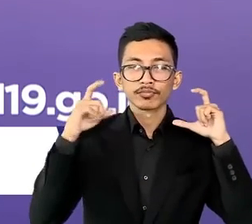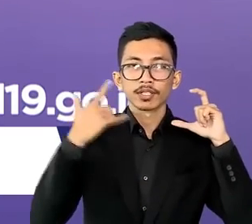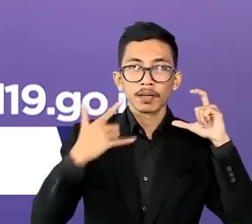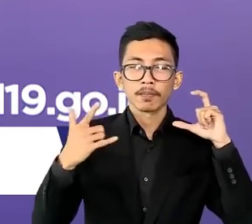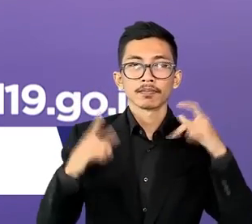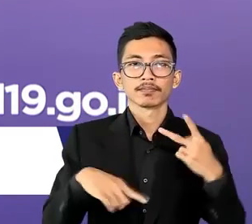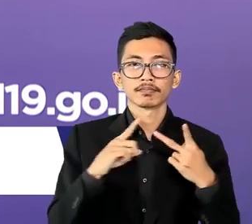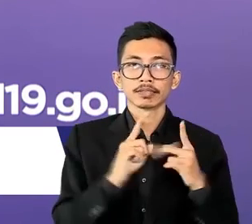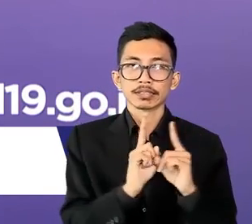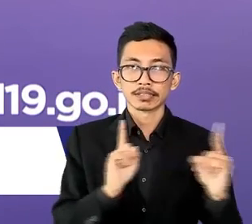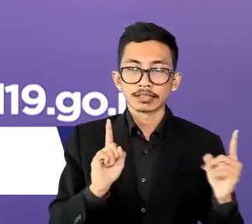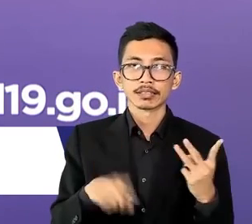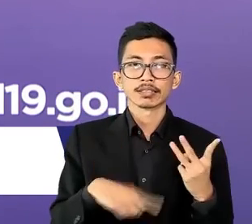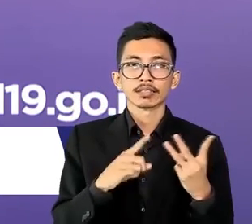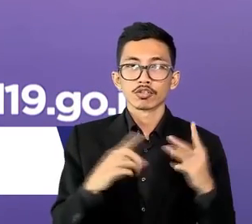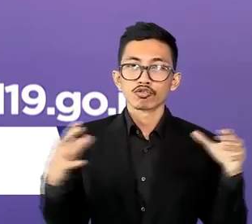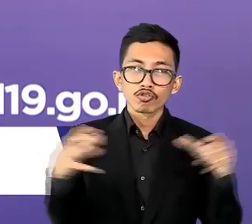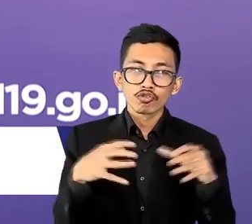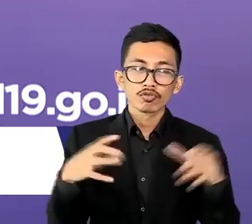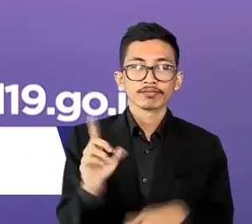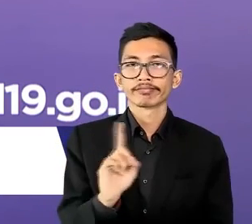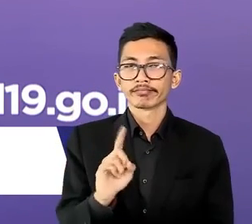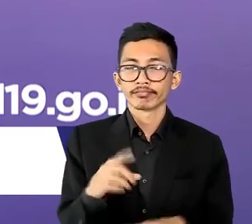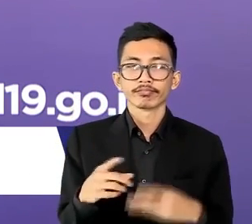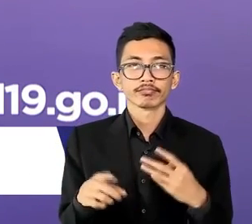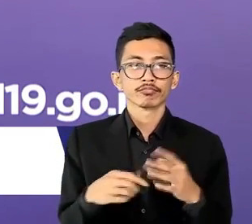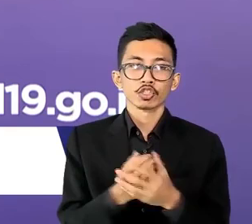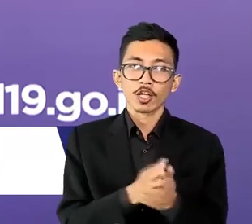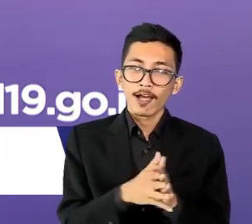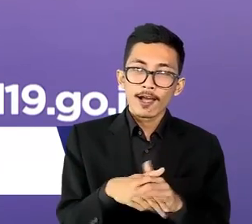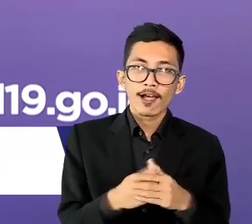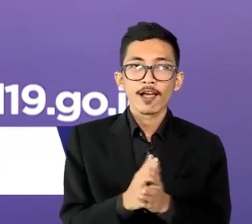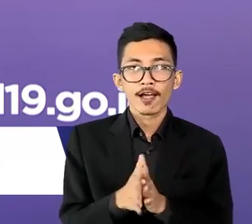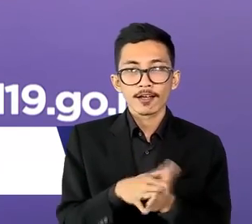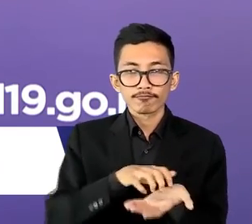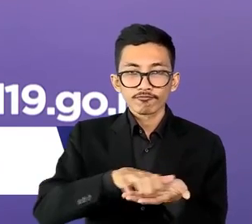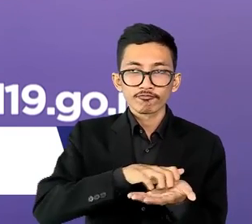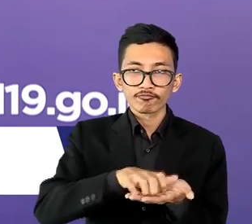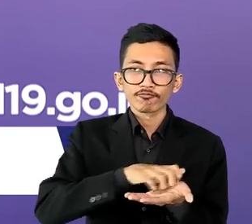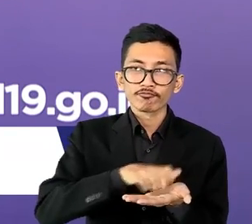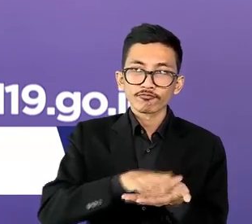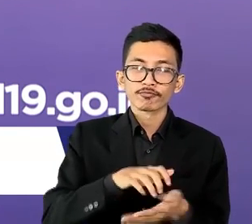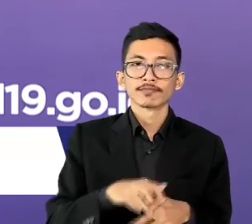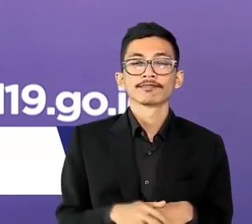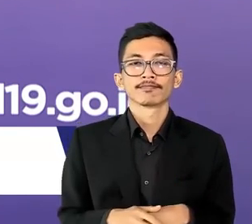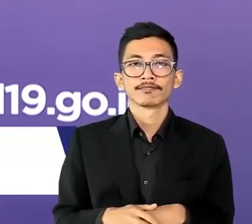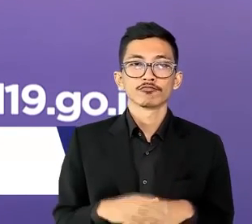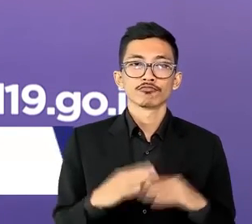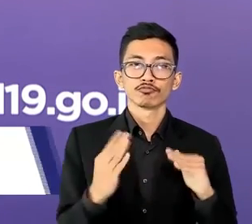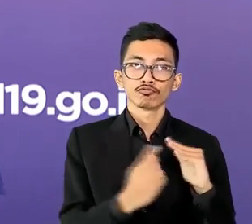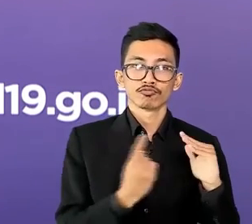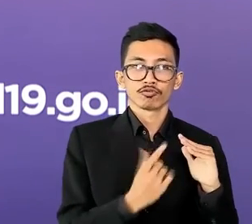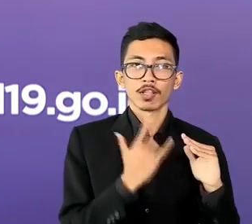yang kedua menjaga jarak dan menghindari kerumunan, yang ketiga mencuci tangan menggunakan sabun dengan air yang mengalir, dan mengurangi